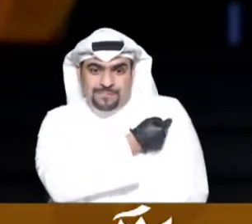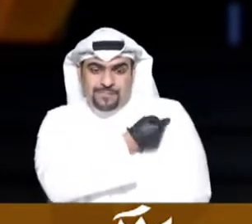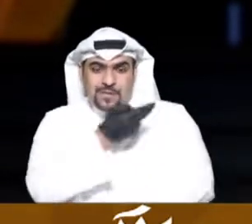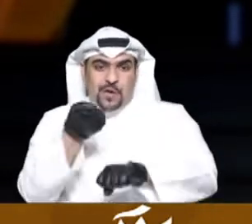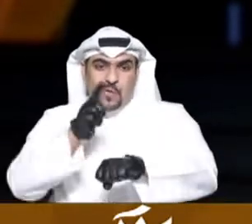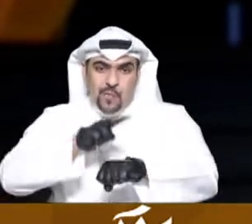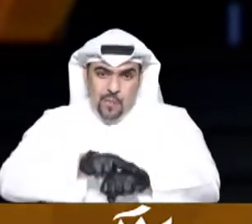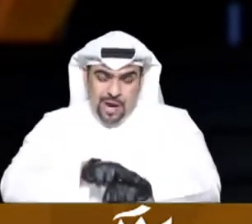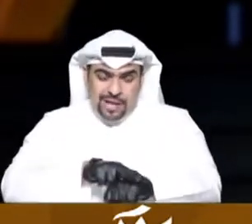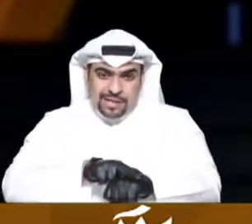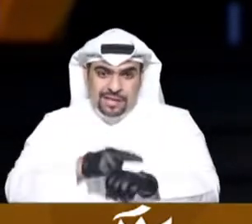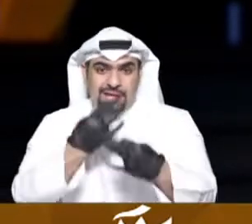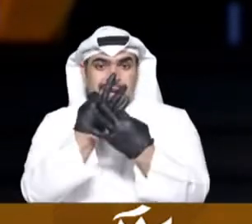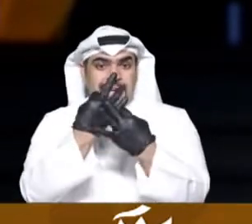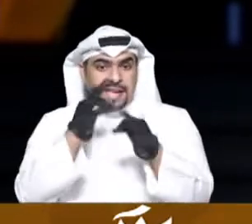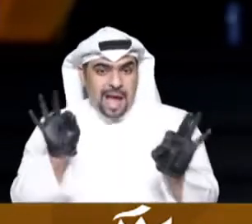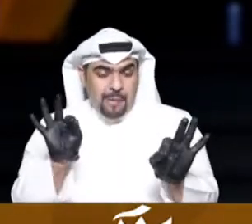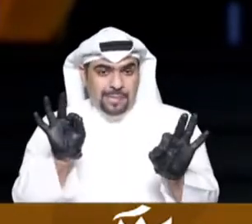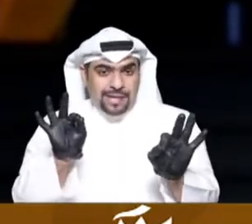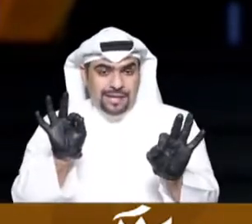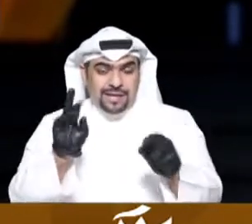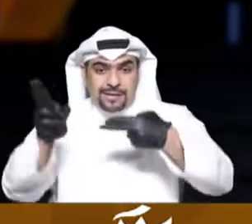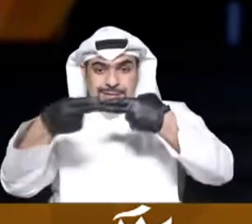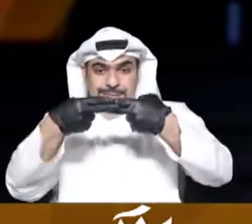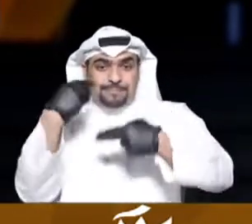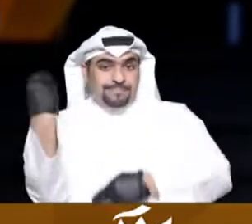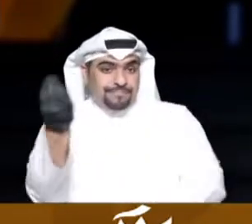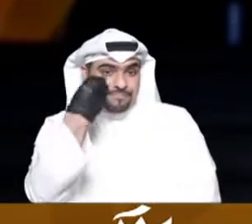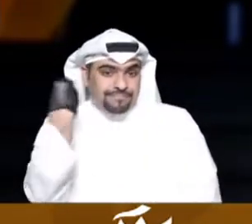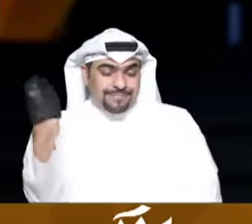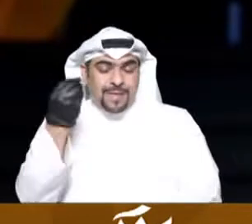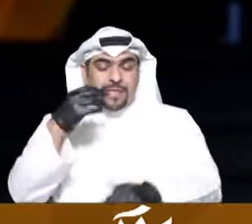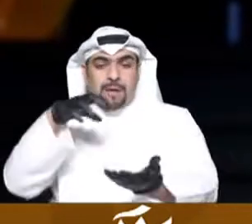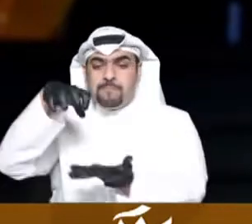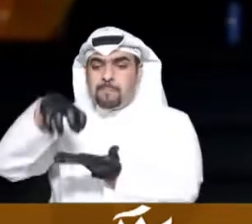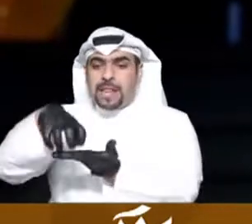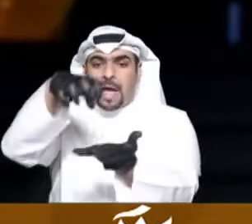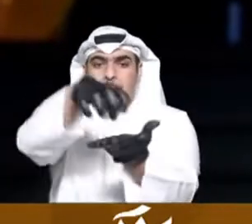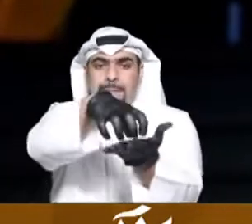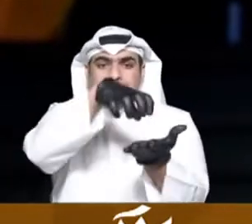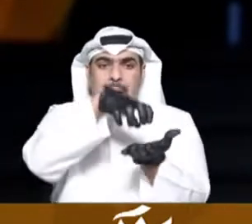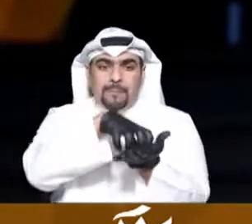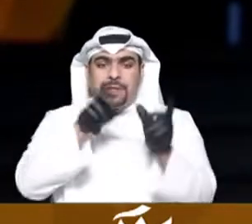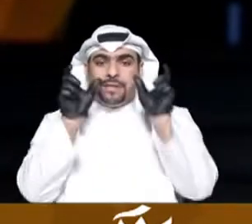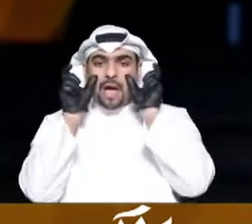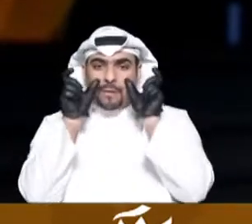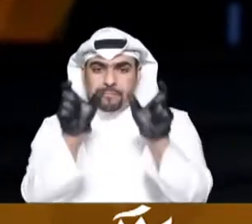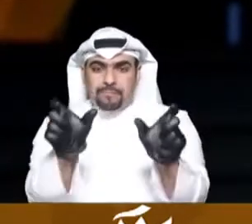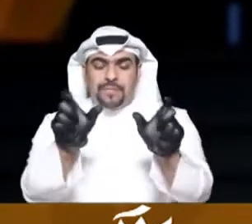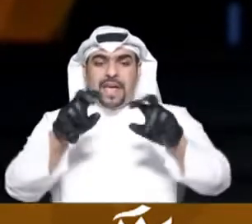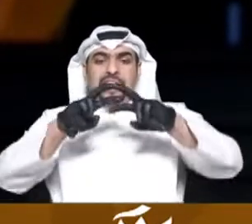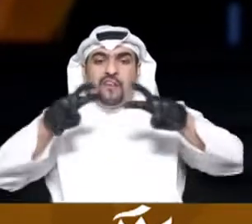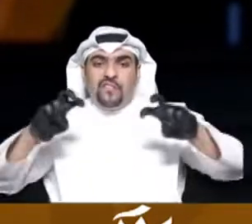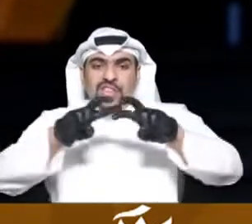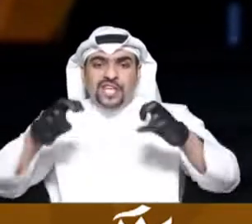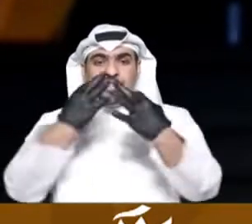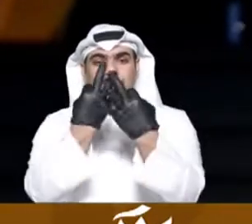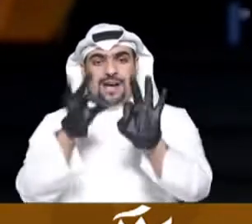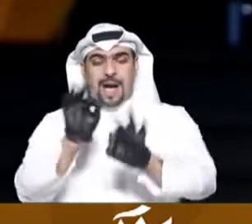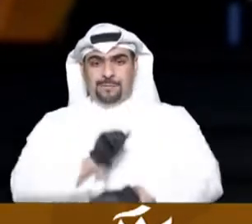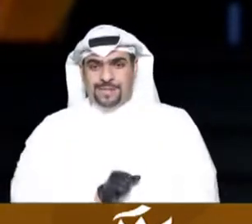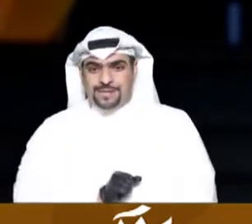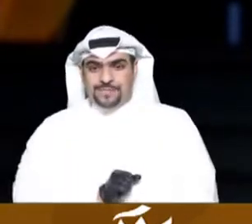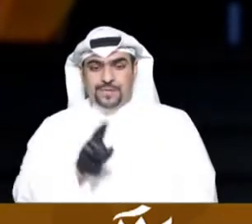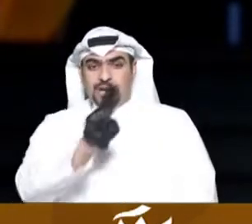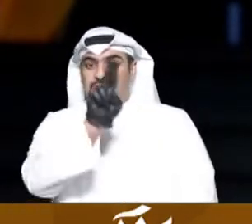الجزئي والكامل في جميع المناطق. خلنا نبدأ يعني عقيد ناصر بالحظر الجزئي. اليوم تغير التوقيت، صار